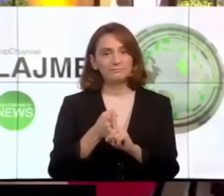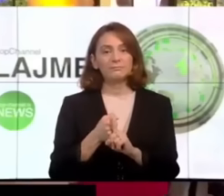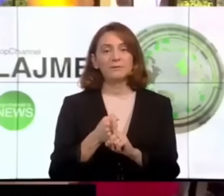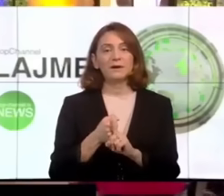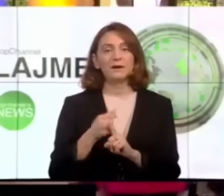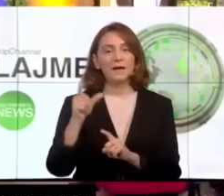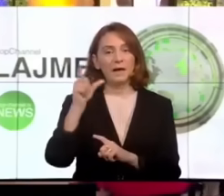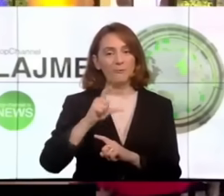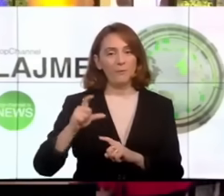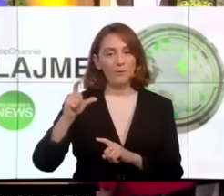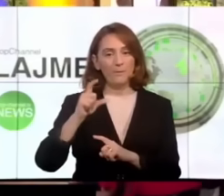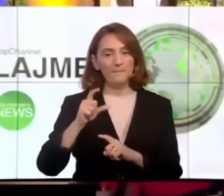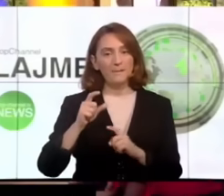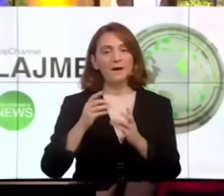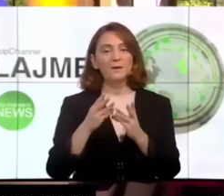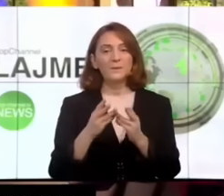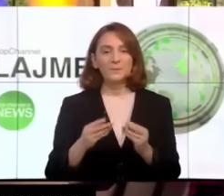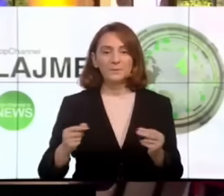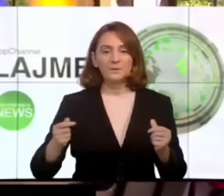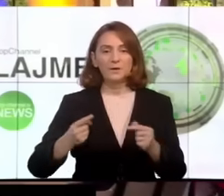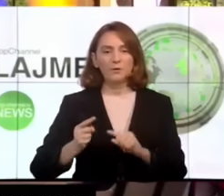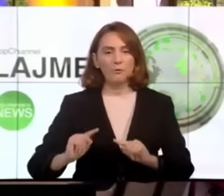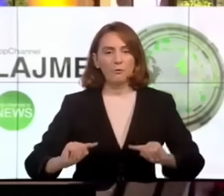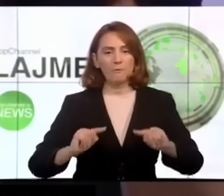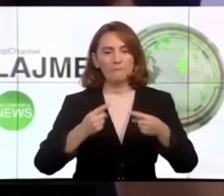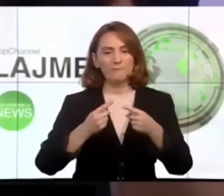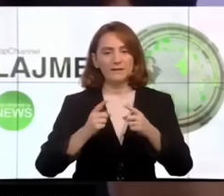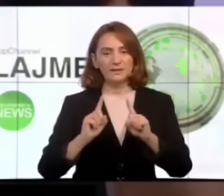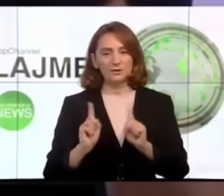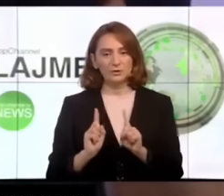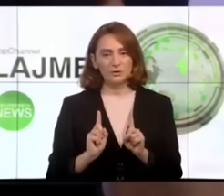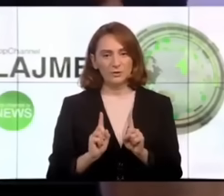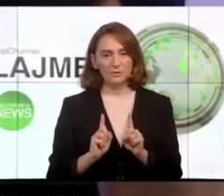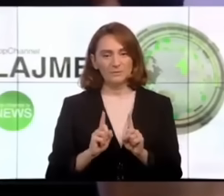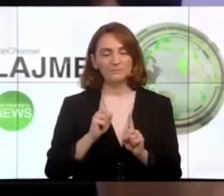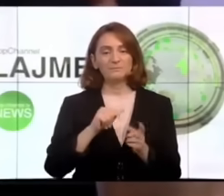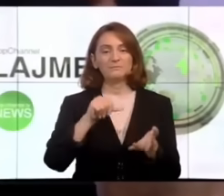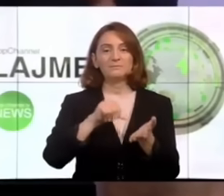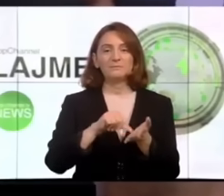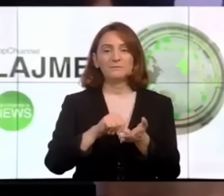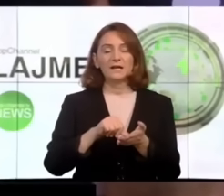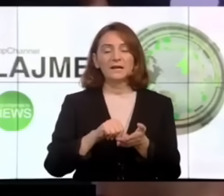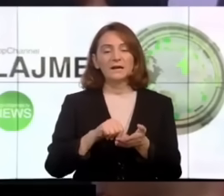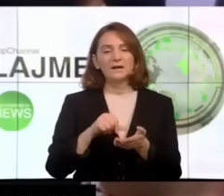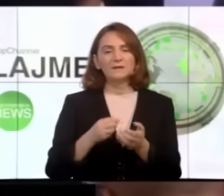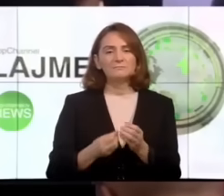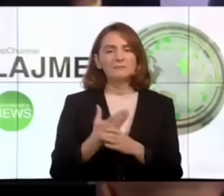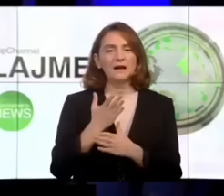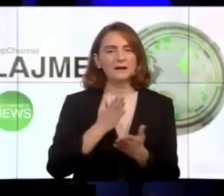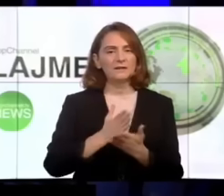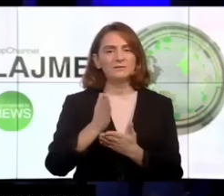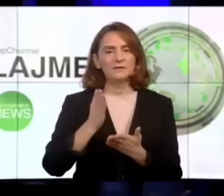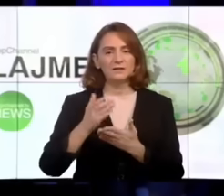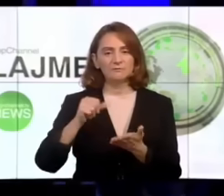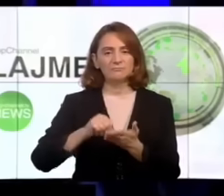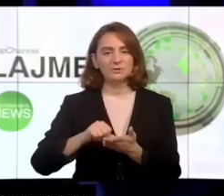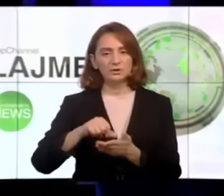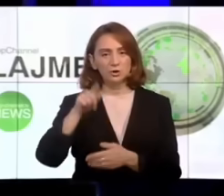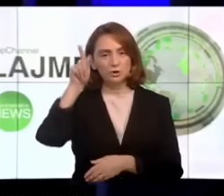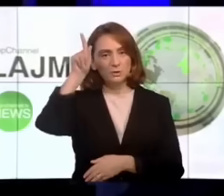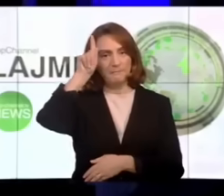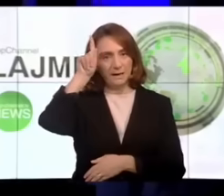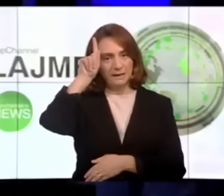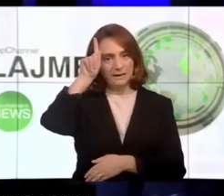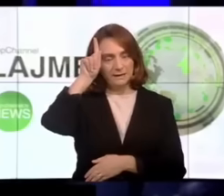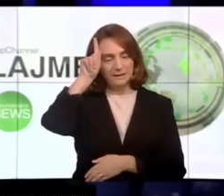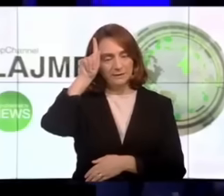Gjermani, Mike Schubert, ku zhvillua dhe ceremonia, i quajti ata pioner për një Europë moderne dhe të qëndrueshme. Vet Osmani